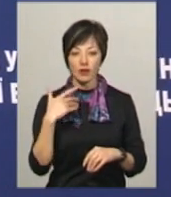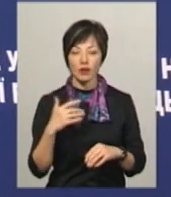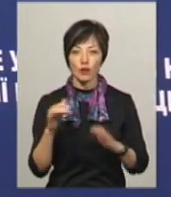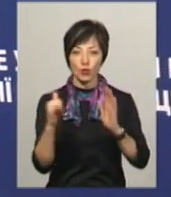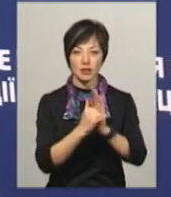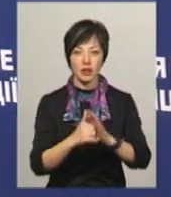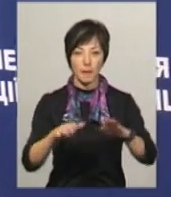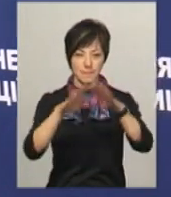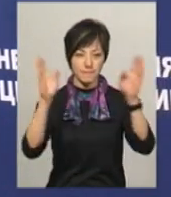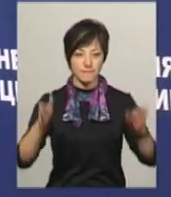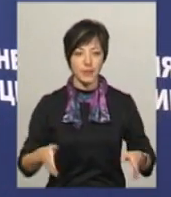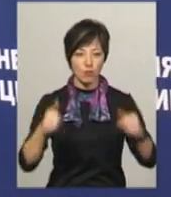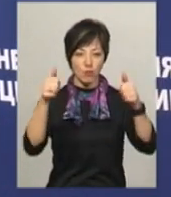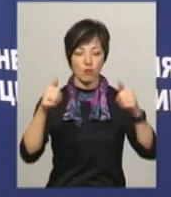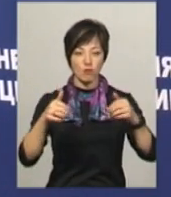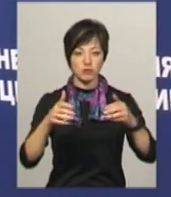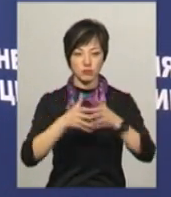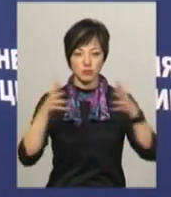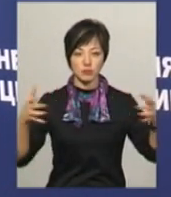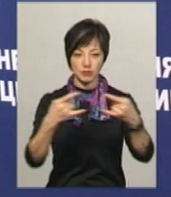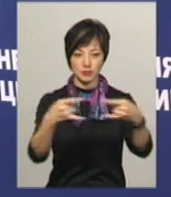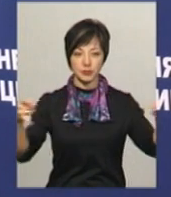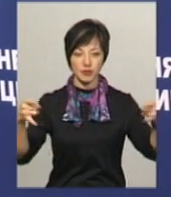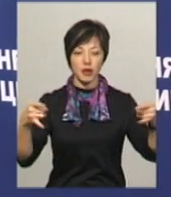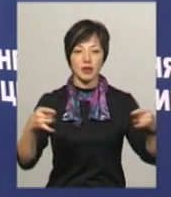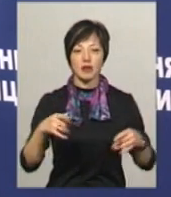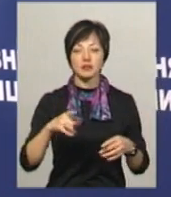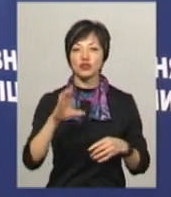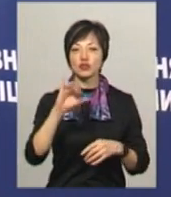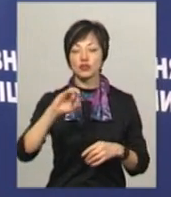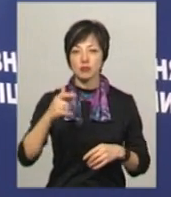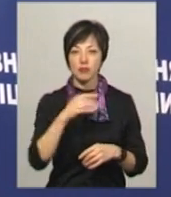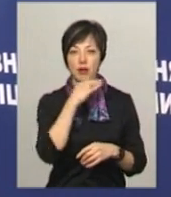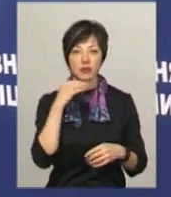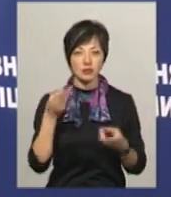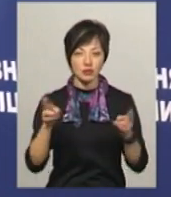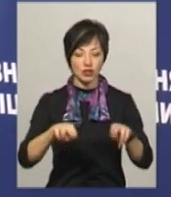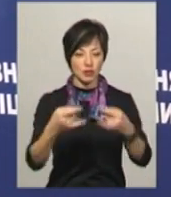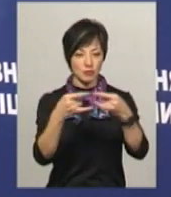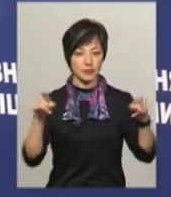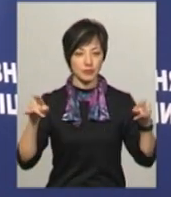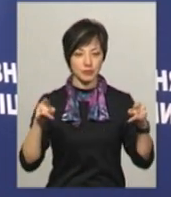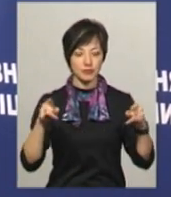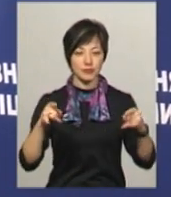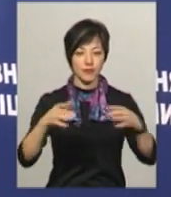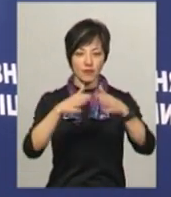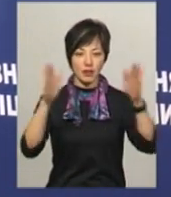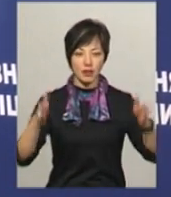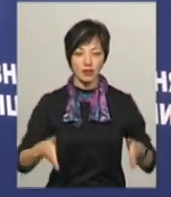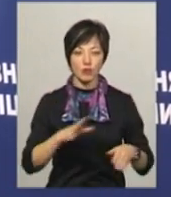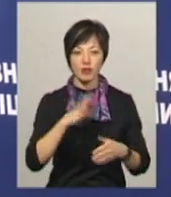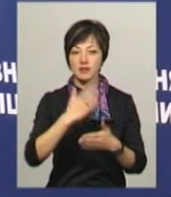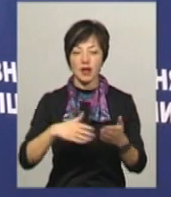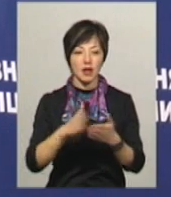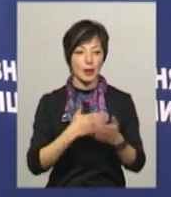білборди, як ви бачили, в принципі, станом на січень місяць у нас дуже багато залишалось білбордів, які були взагалі